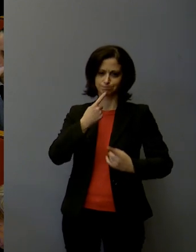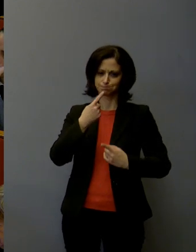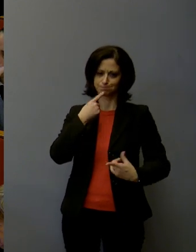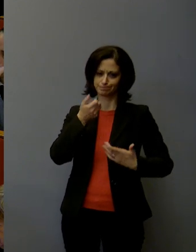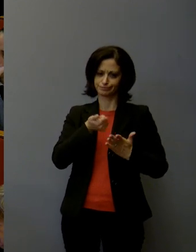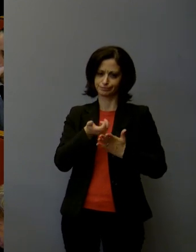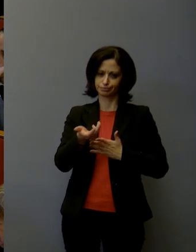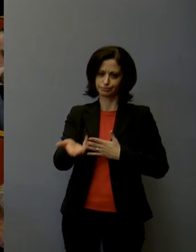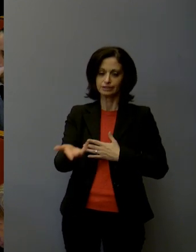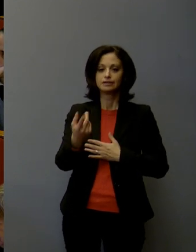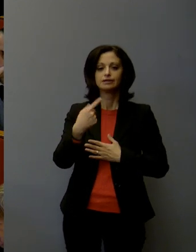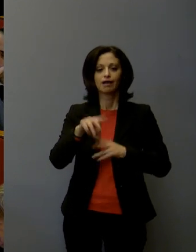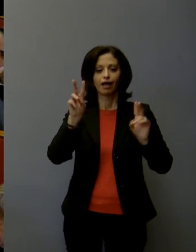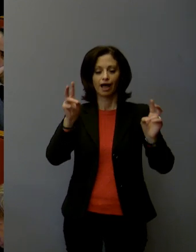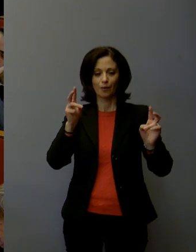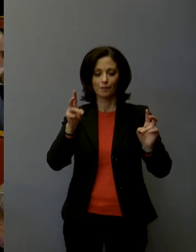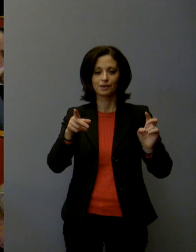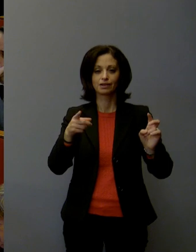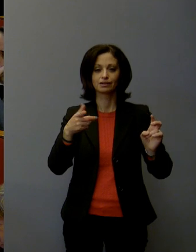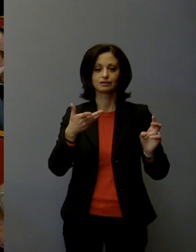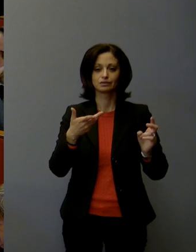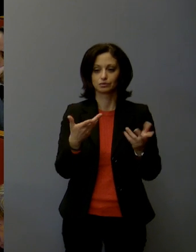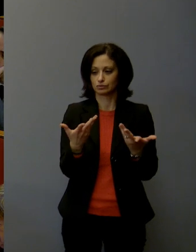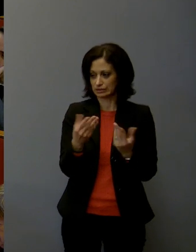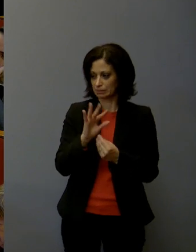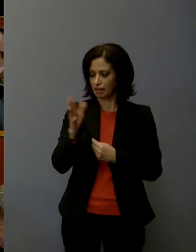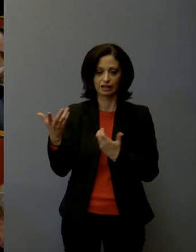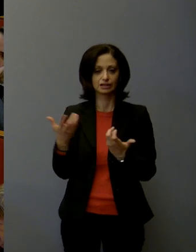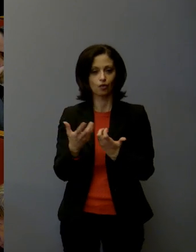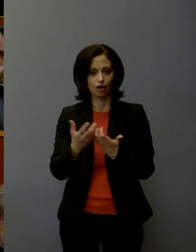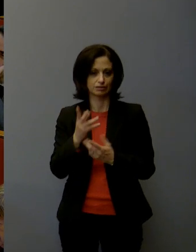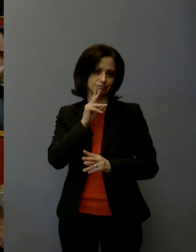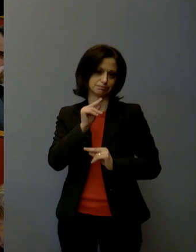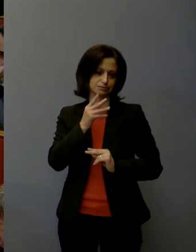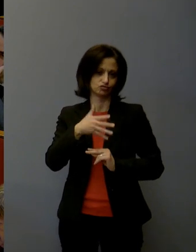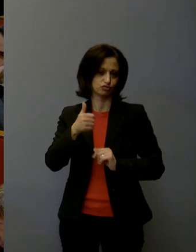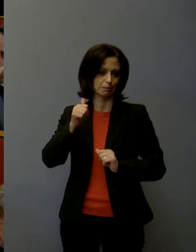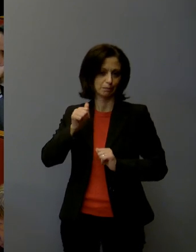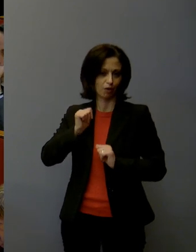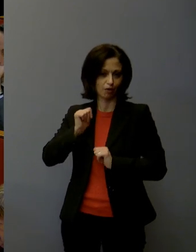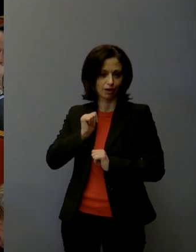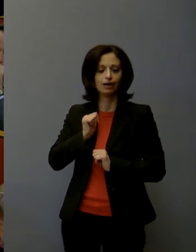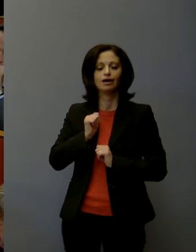tema anche qualche altro collega la citato precedentemente